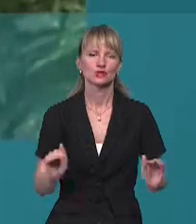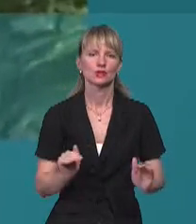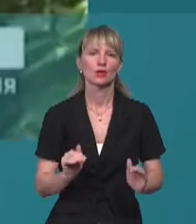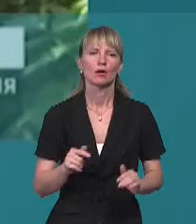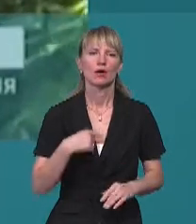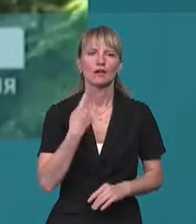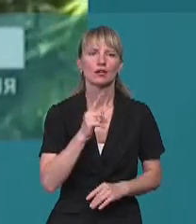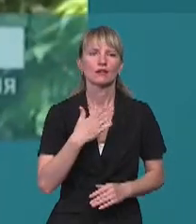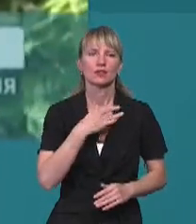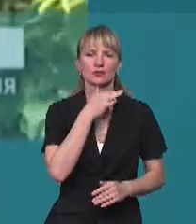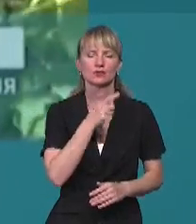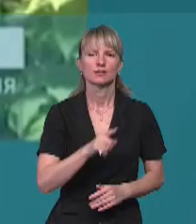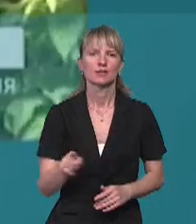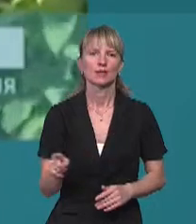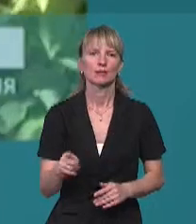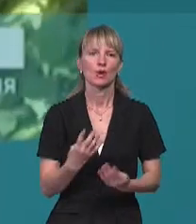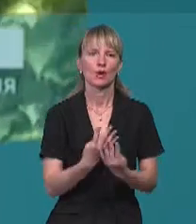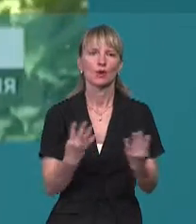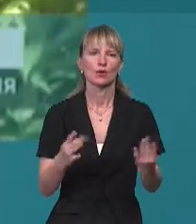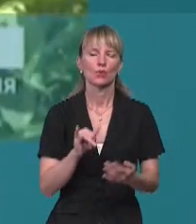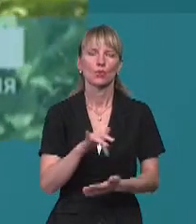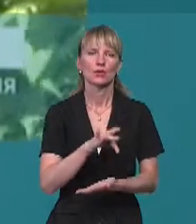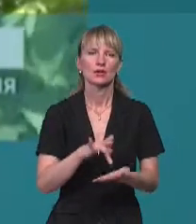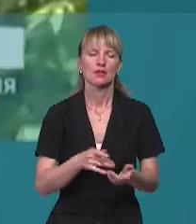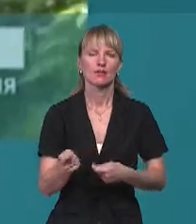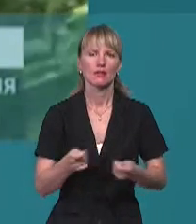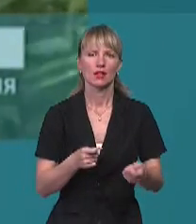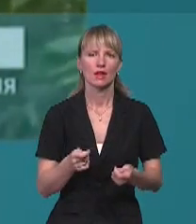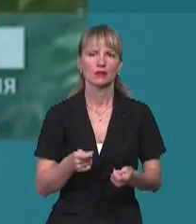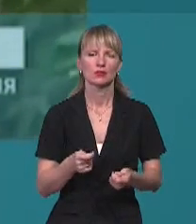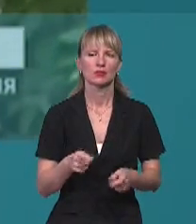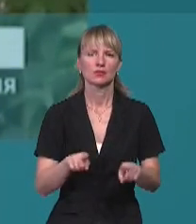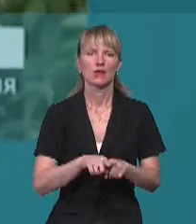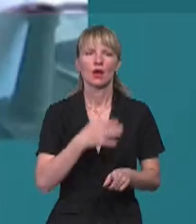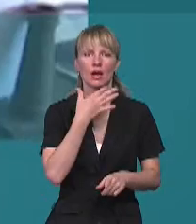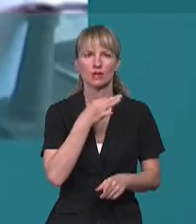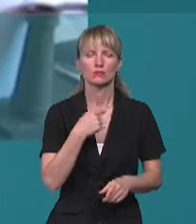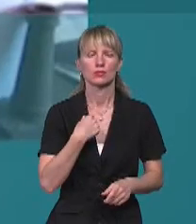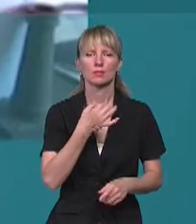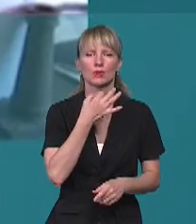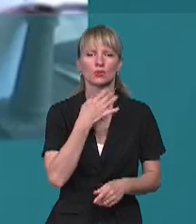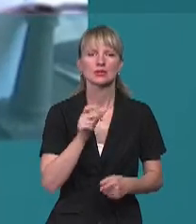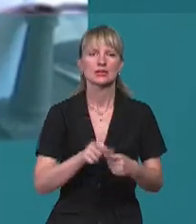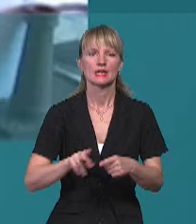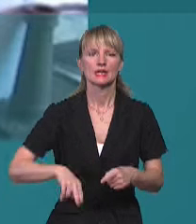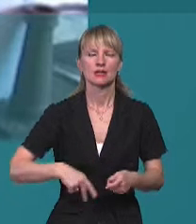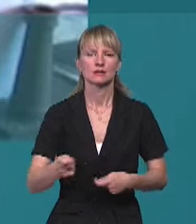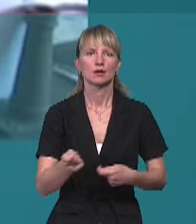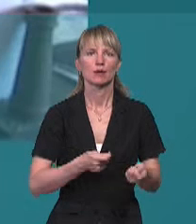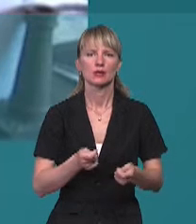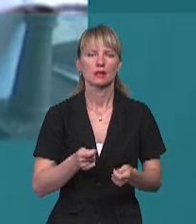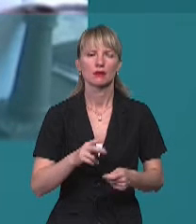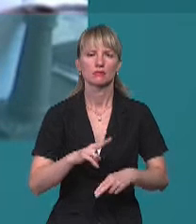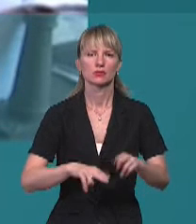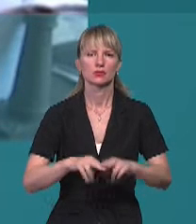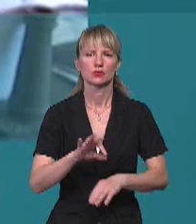що в наш час є ресурси та гроші у місцевої влади, щоб зробити таку красу. Мені подобається. Зі слів директора департаменту архітектури